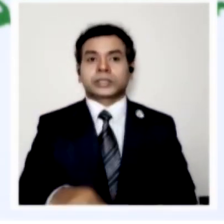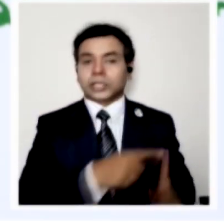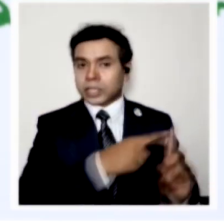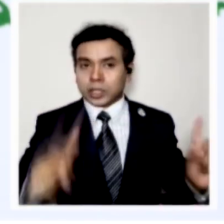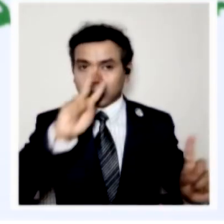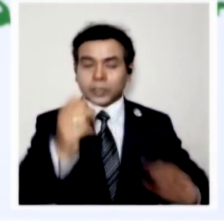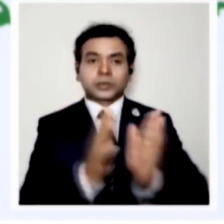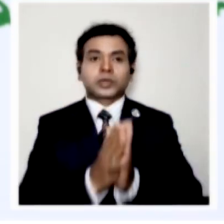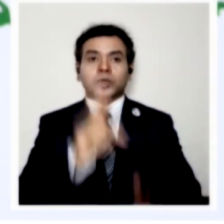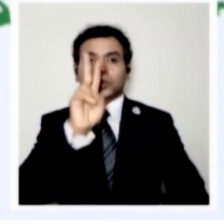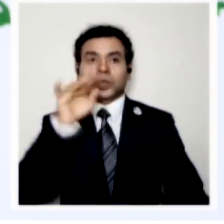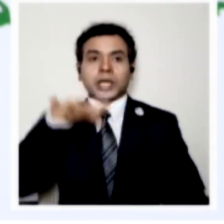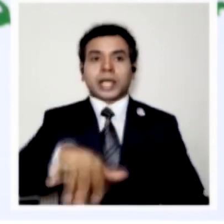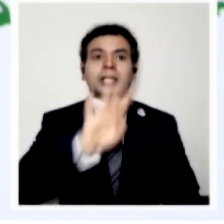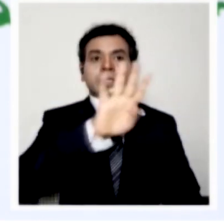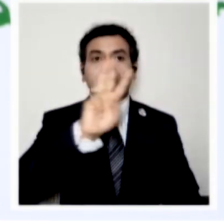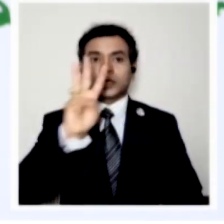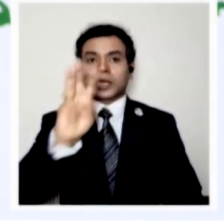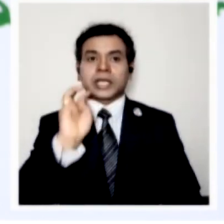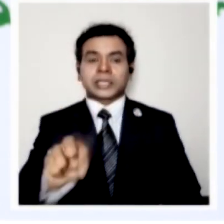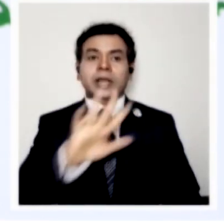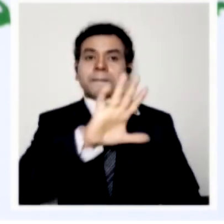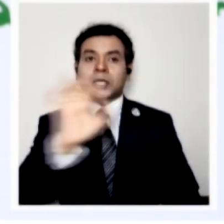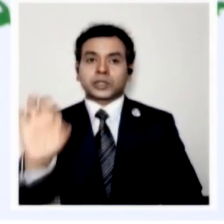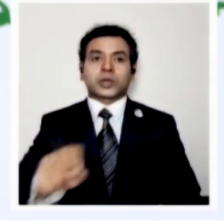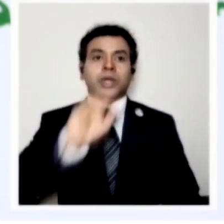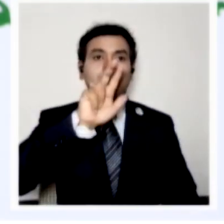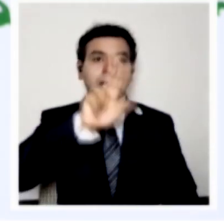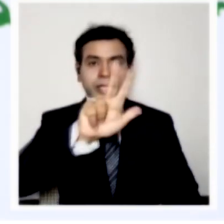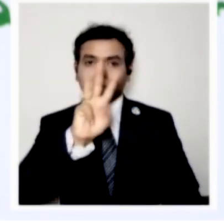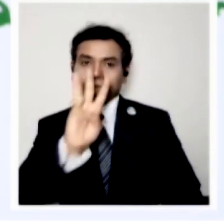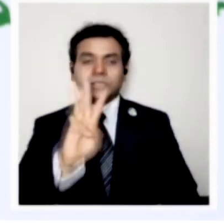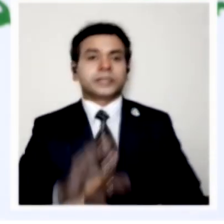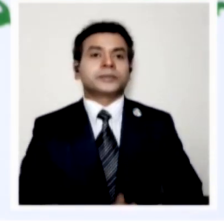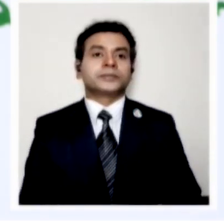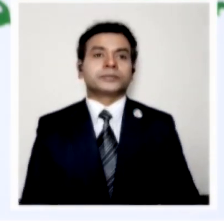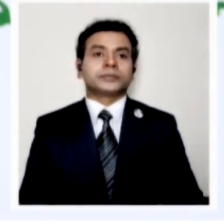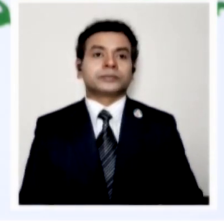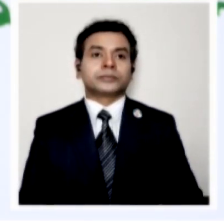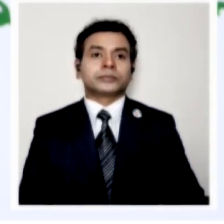এবং পরীক্ষা হয়েছে 8908টি। এ পর্যন্ত নমুনা পরীক্ষা হয়েছে